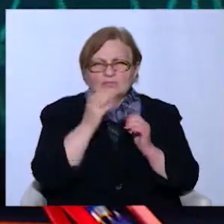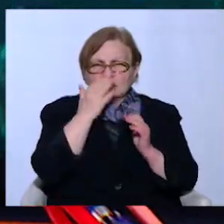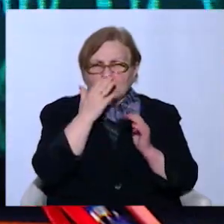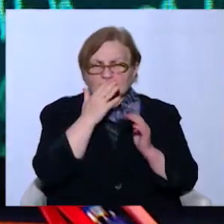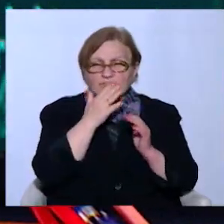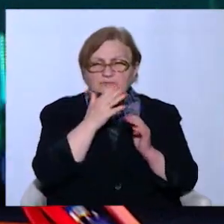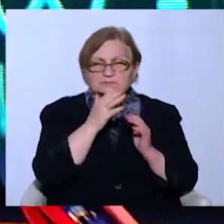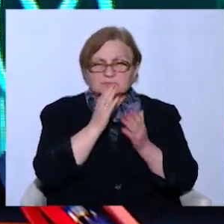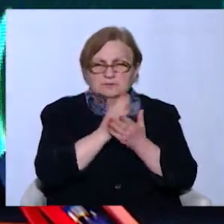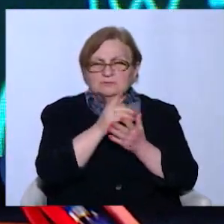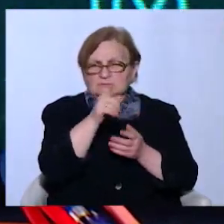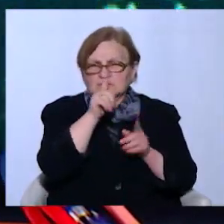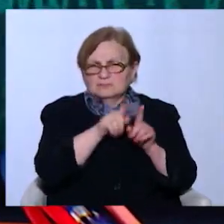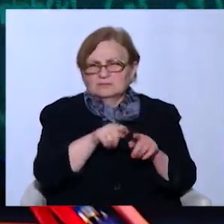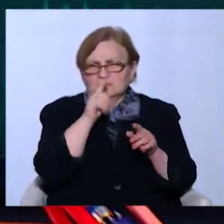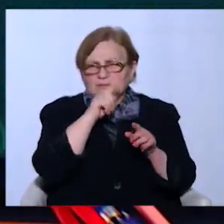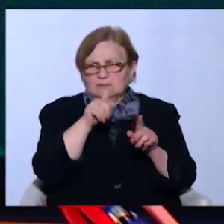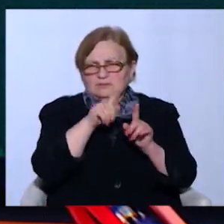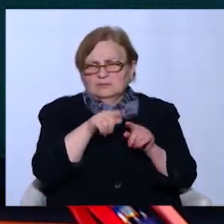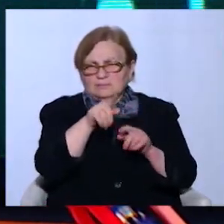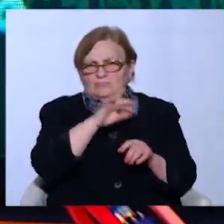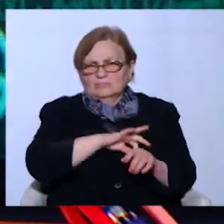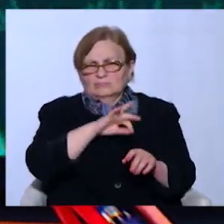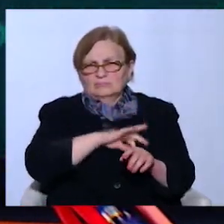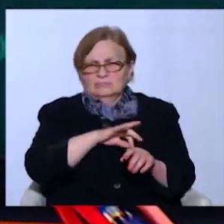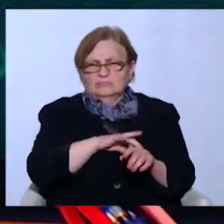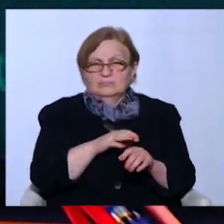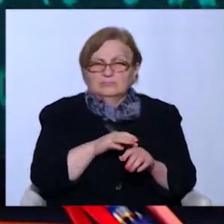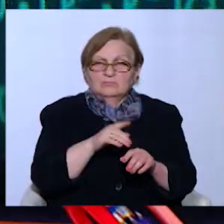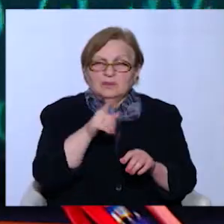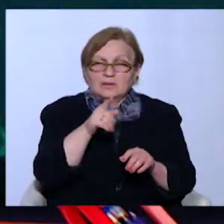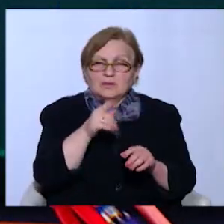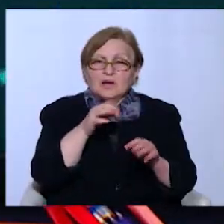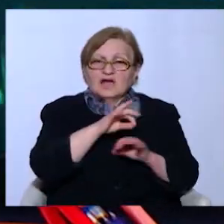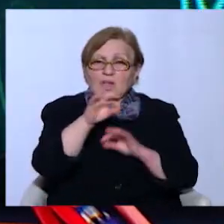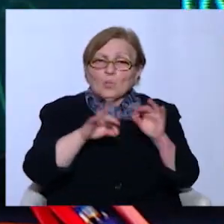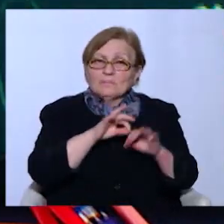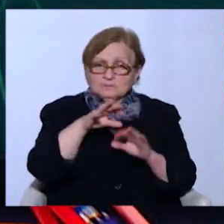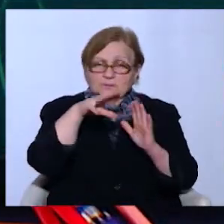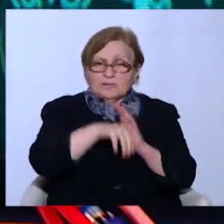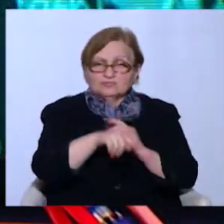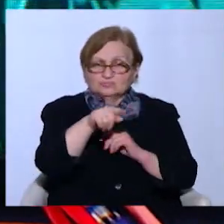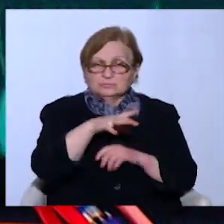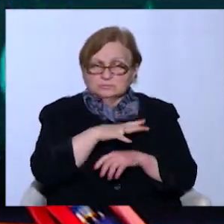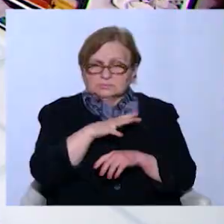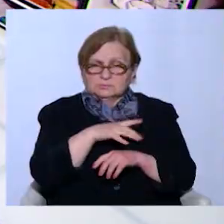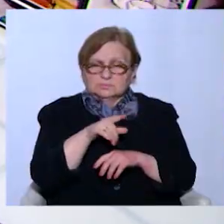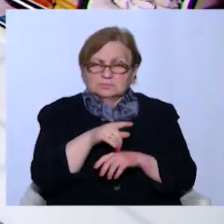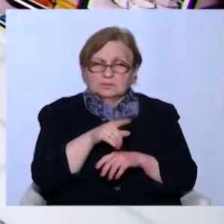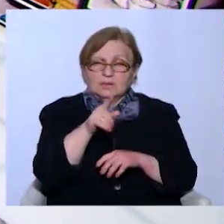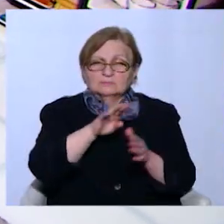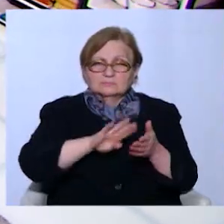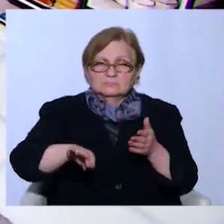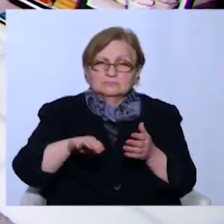ჭირდება გაკვეთილებზე ამის გამოყენება და შეხსენება, მათ შორის გეომეტრიაშიც. გარდა